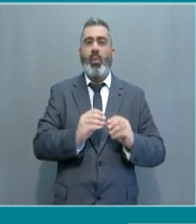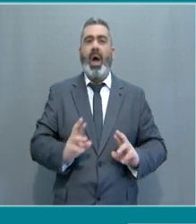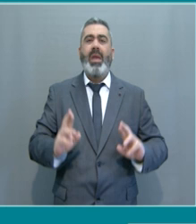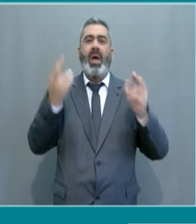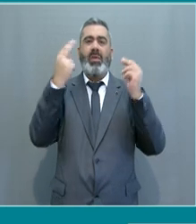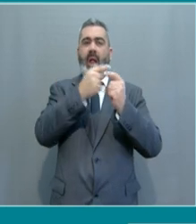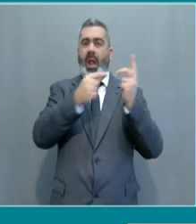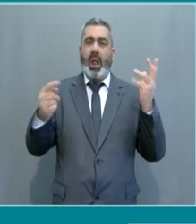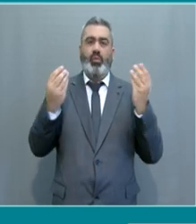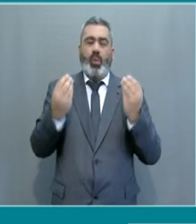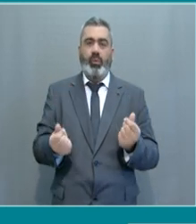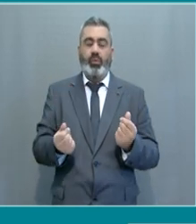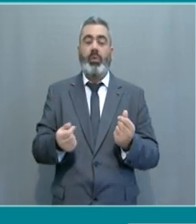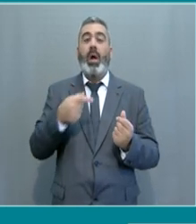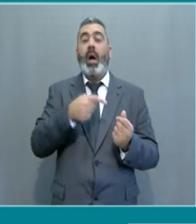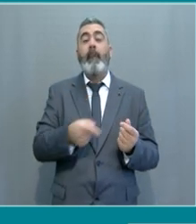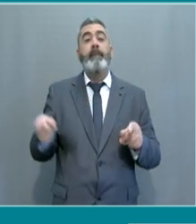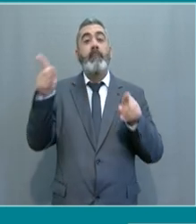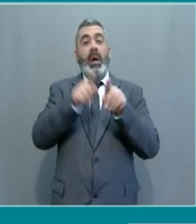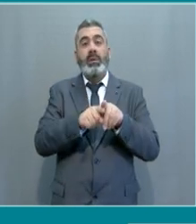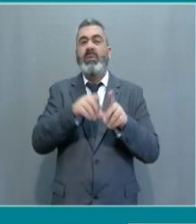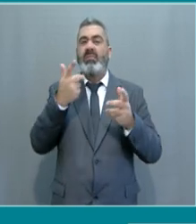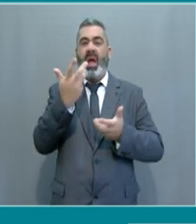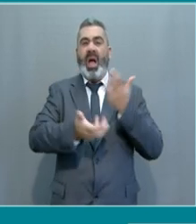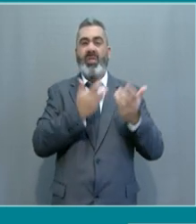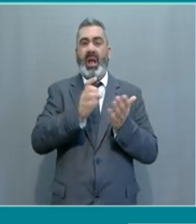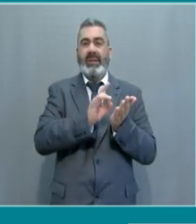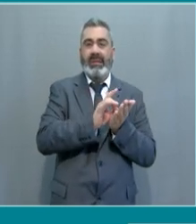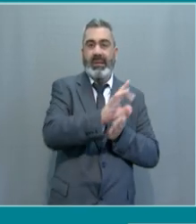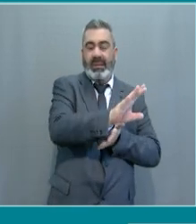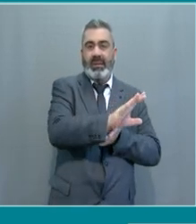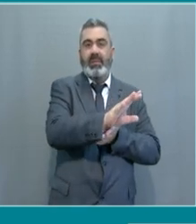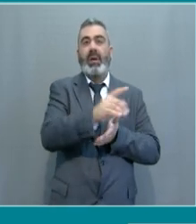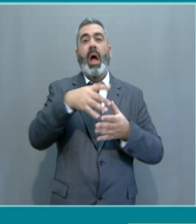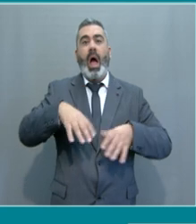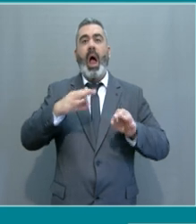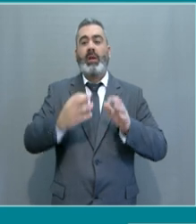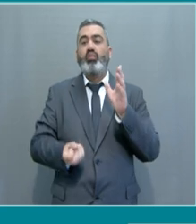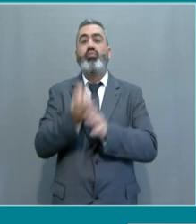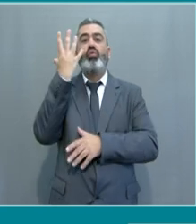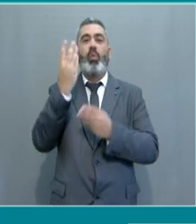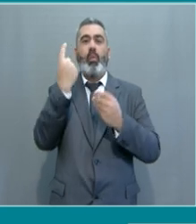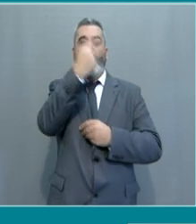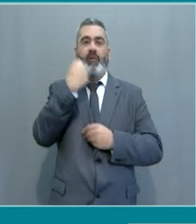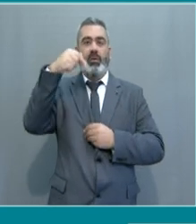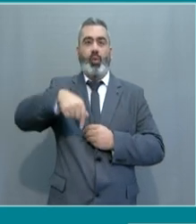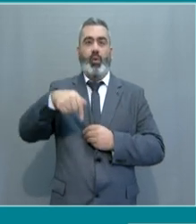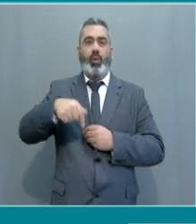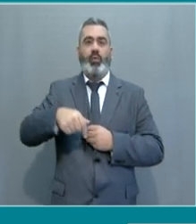ενεργειακών προϊόντων, η οποία παράλληλα απανθρακοποιείται και εξυγχρονίζεται.